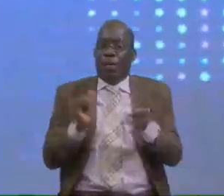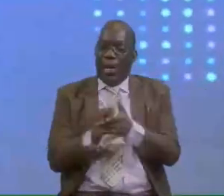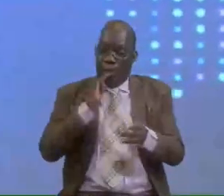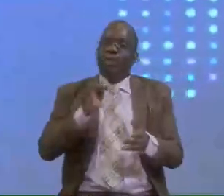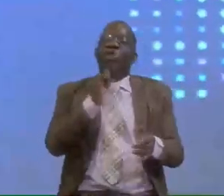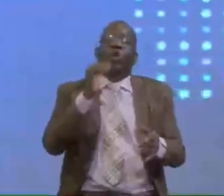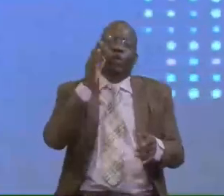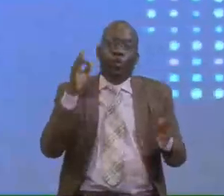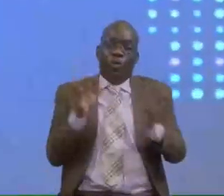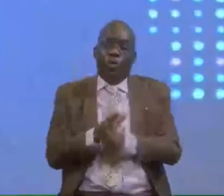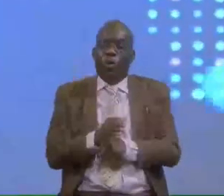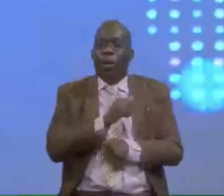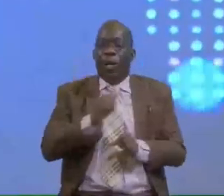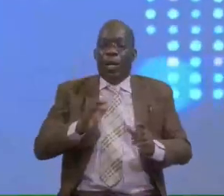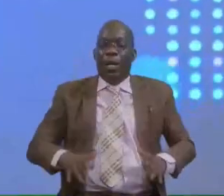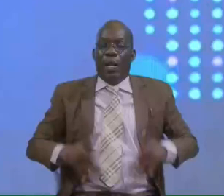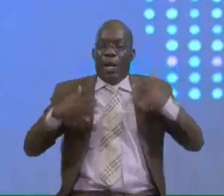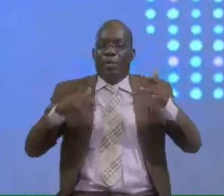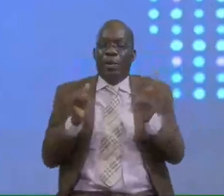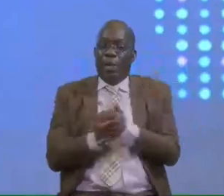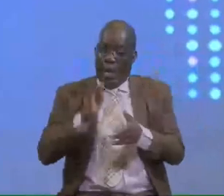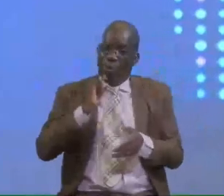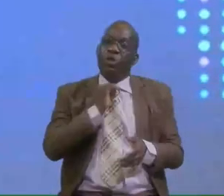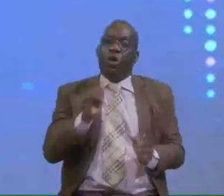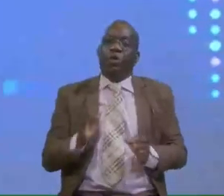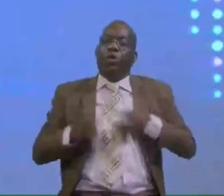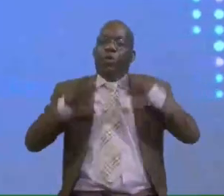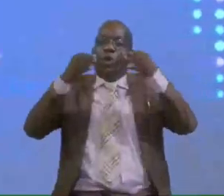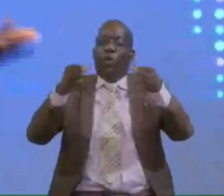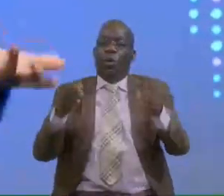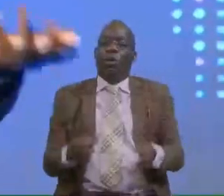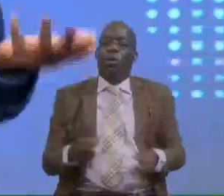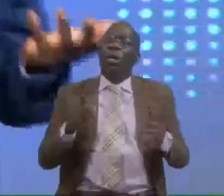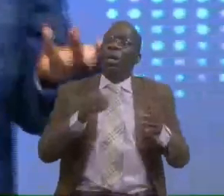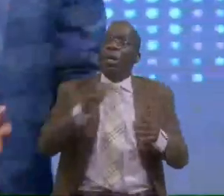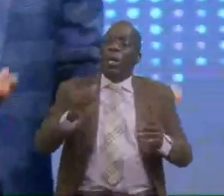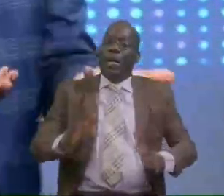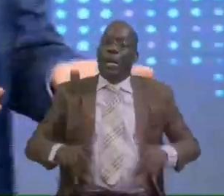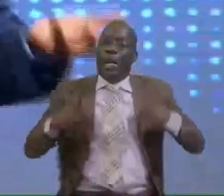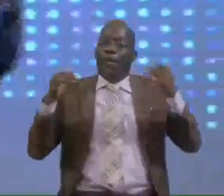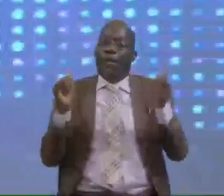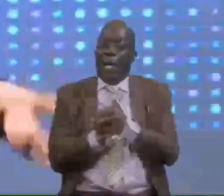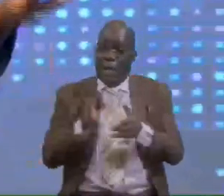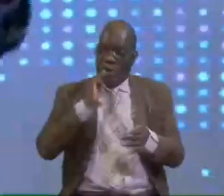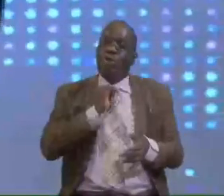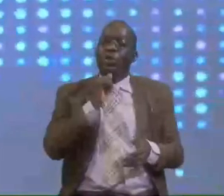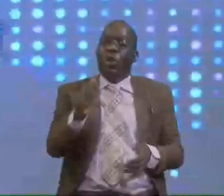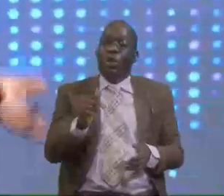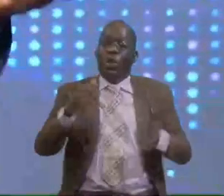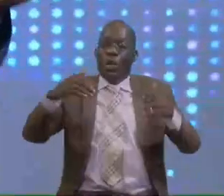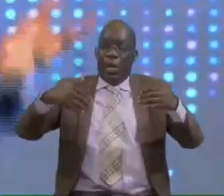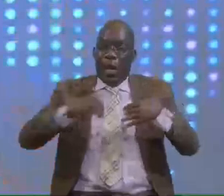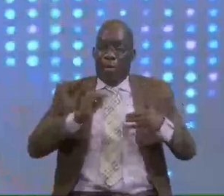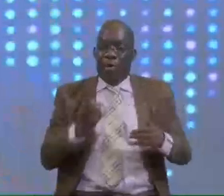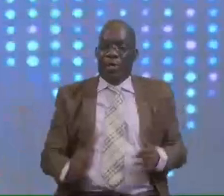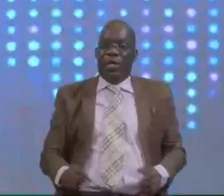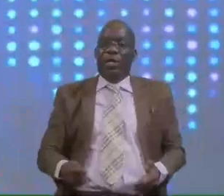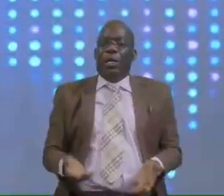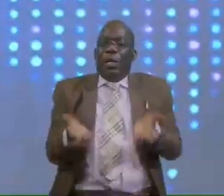pas productive, dans une vie qui n'est pas directe, dans une vie qui n'a pas